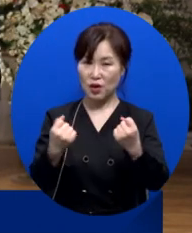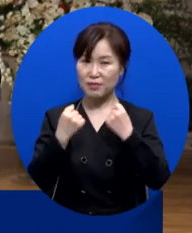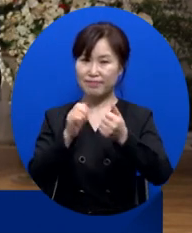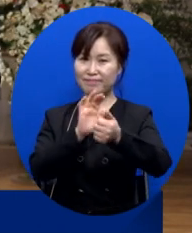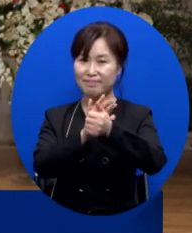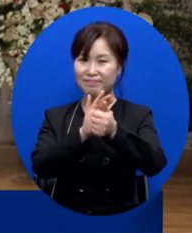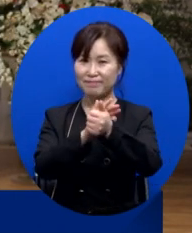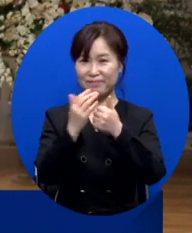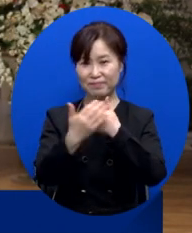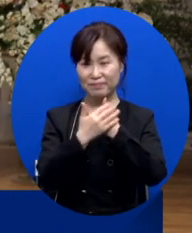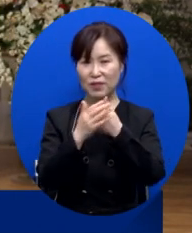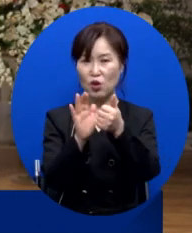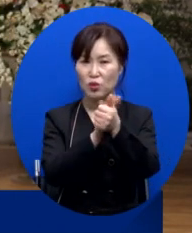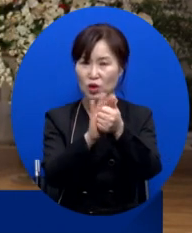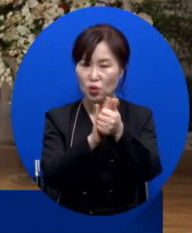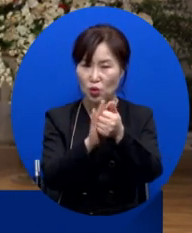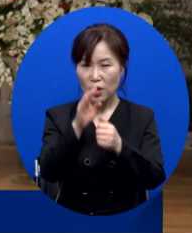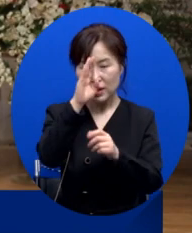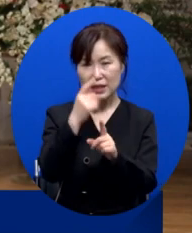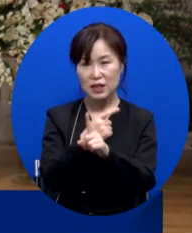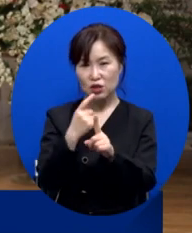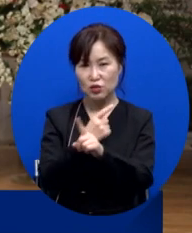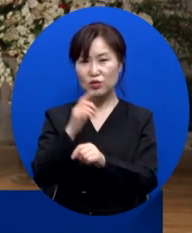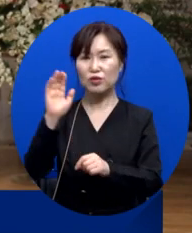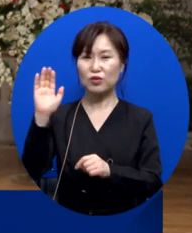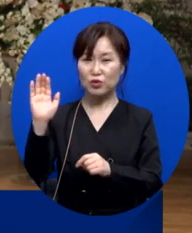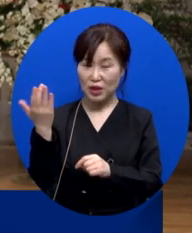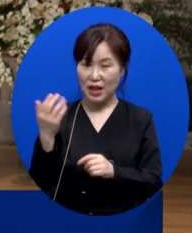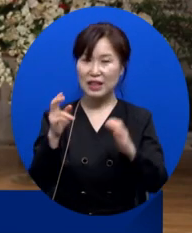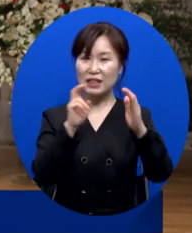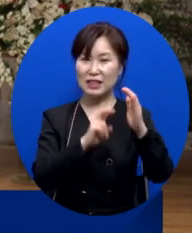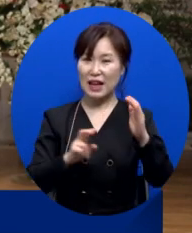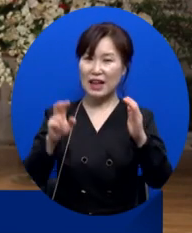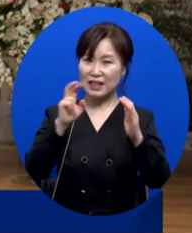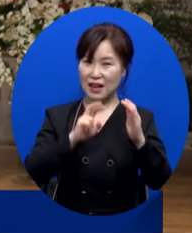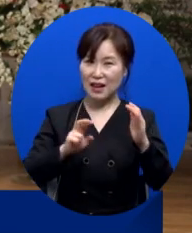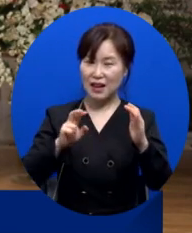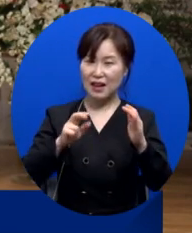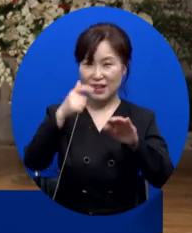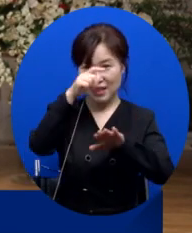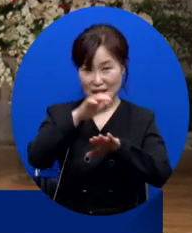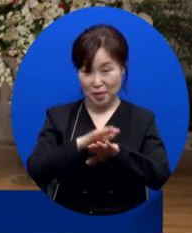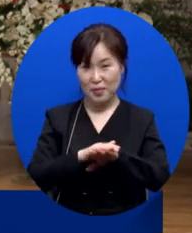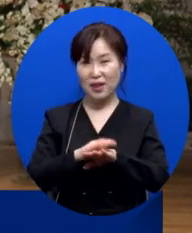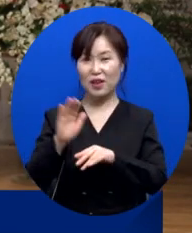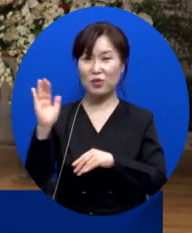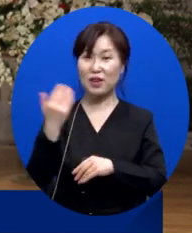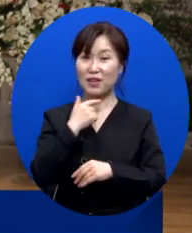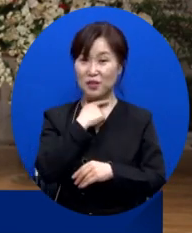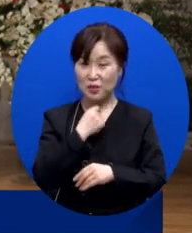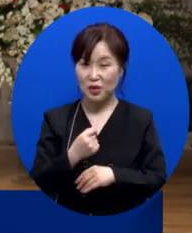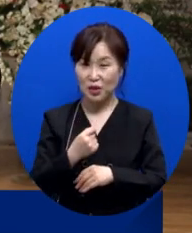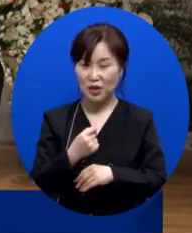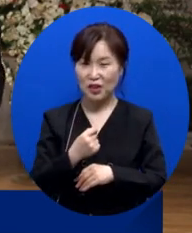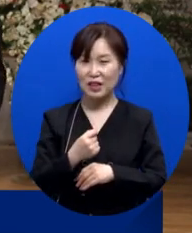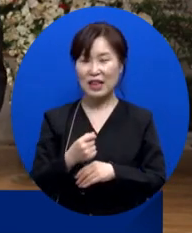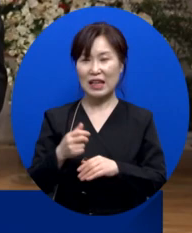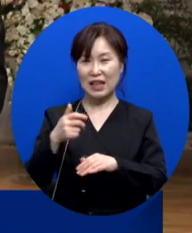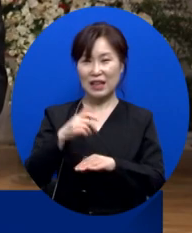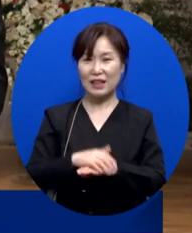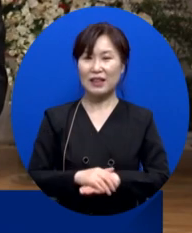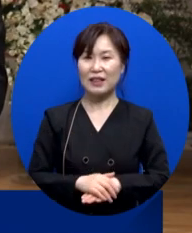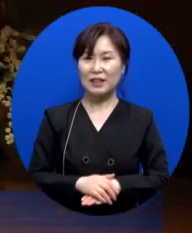위로가 되고 치유가 되는 그런 아 찬양에 예배가 되고 찬양에 콘서트 가 되었으면